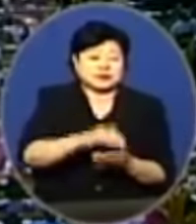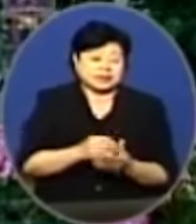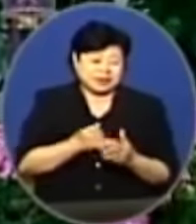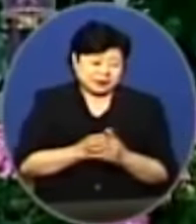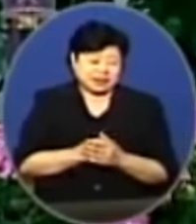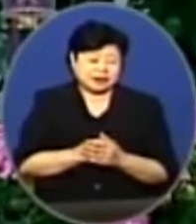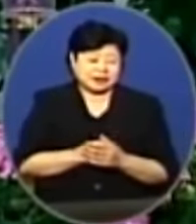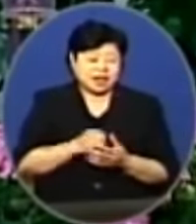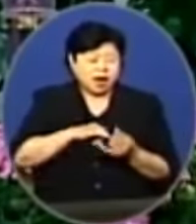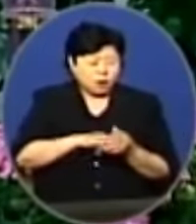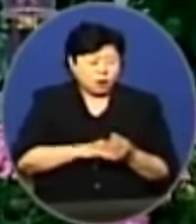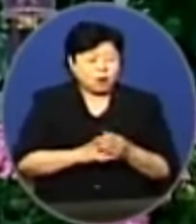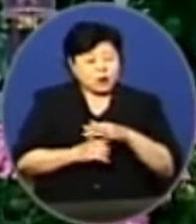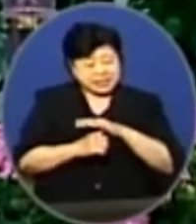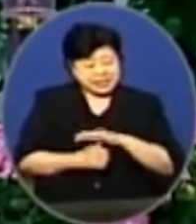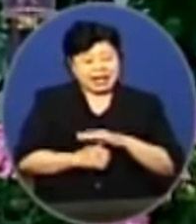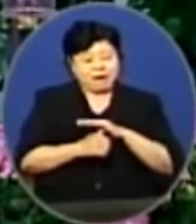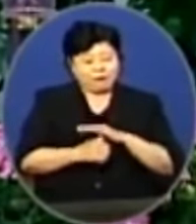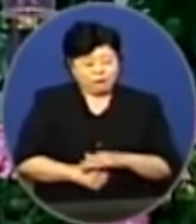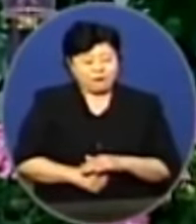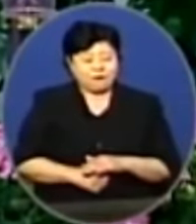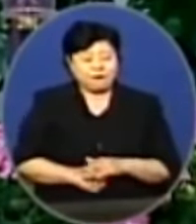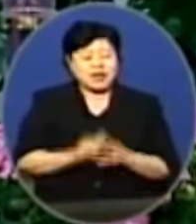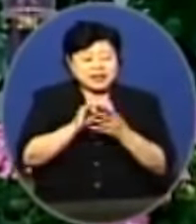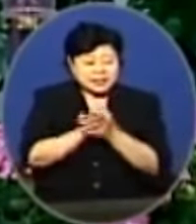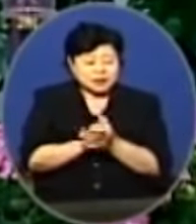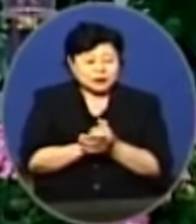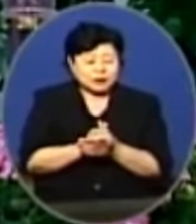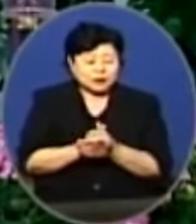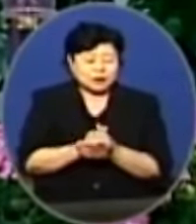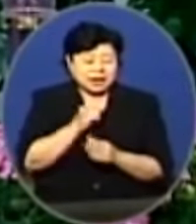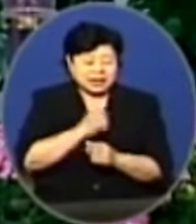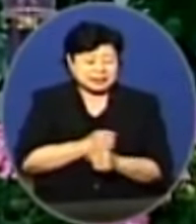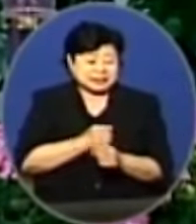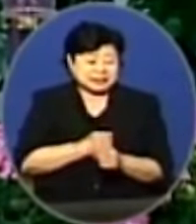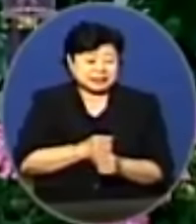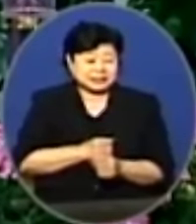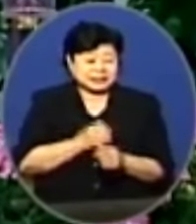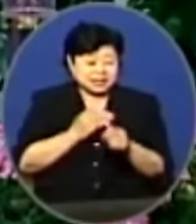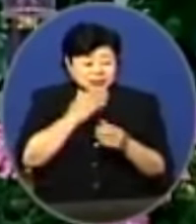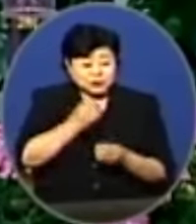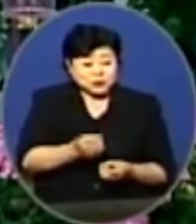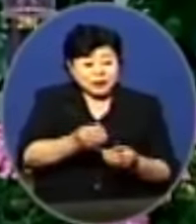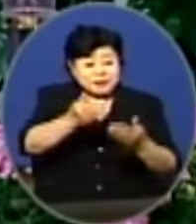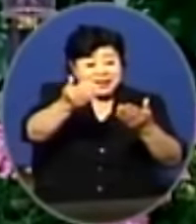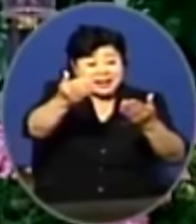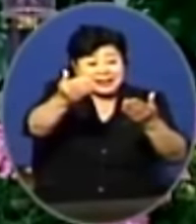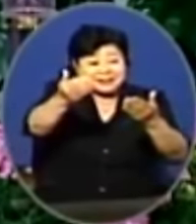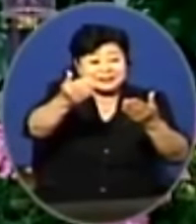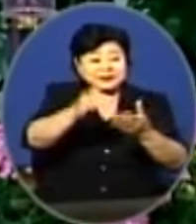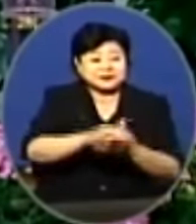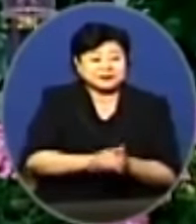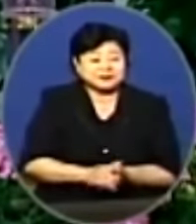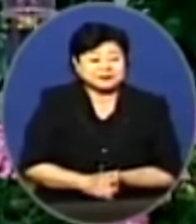때문에 꼭 인내하고 기도하는 여러분 되시기를 간절히 축원합니다.